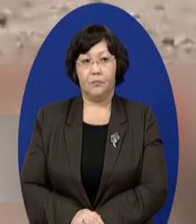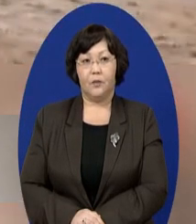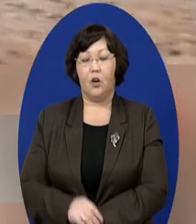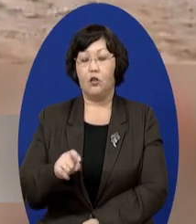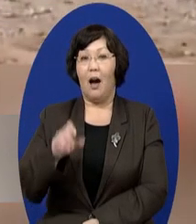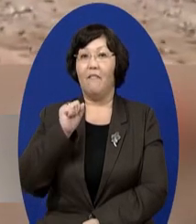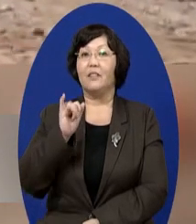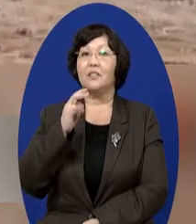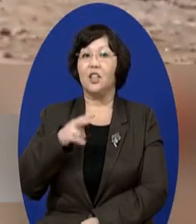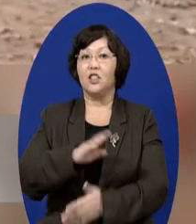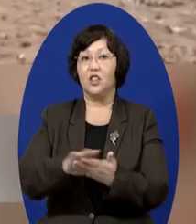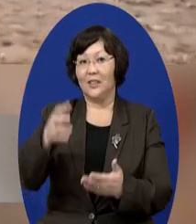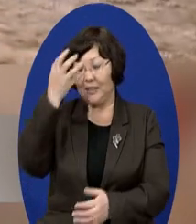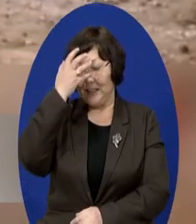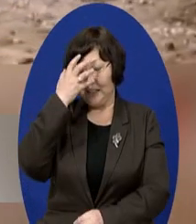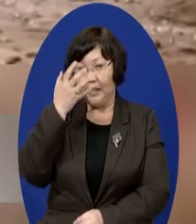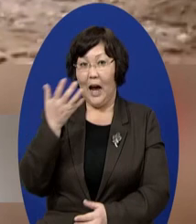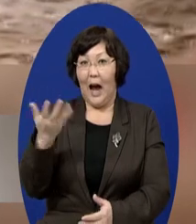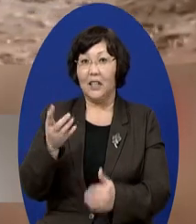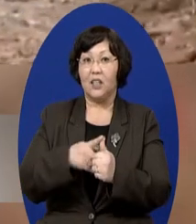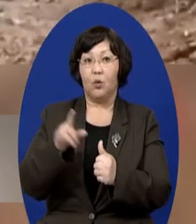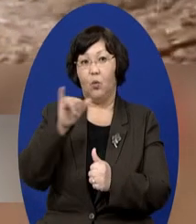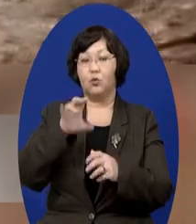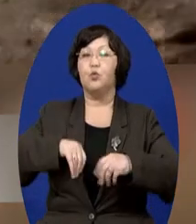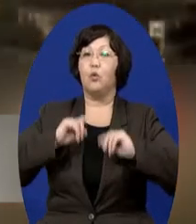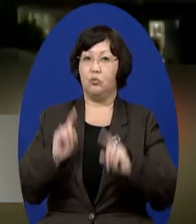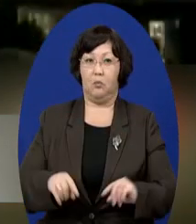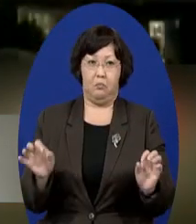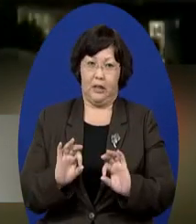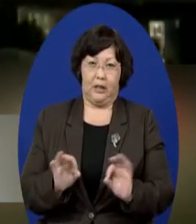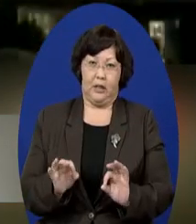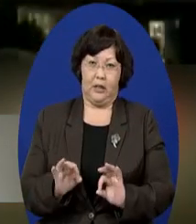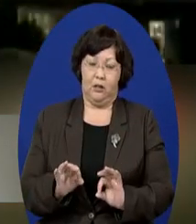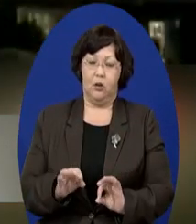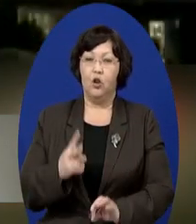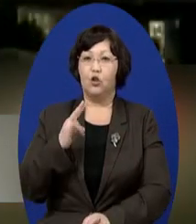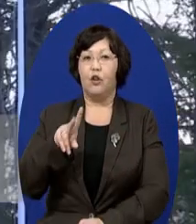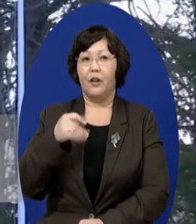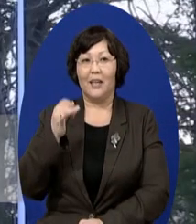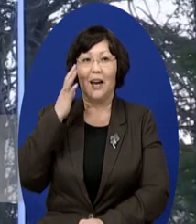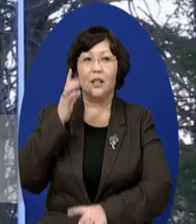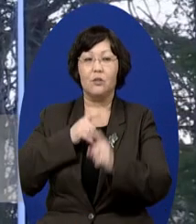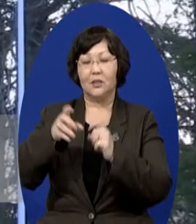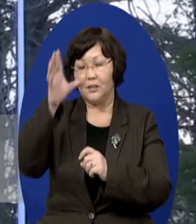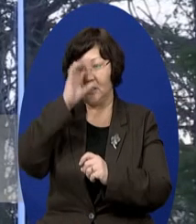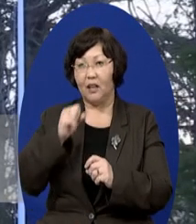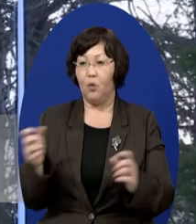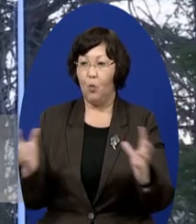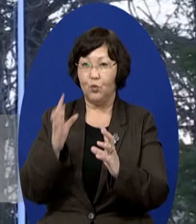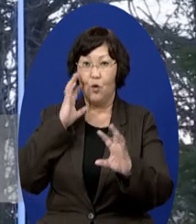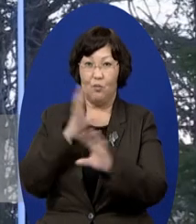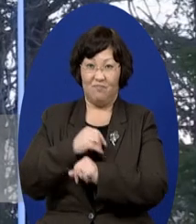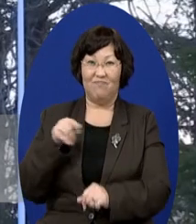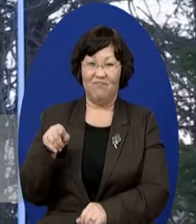Одоогоор Афганистаны шин засгийн газрыг альч улс хүлэн зөвшөөрөөгүй. Уулзалтыг зохион байгуулж байгаа Норвегийн гадаад хэргийн сайт хэлэхдээ уулзалтууд